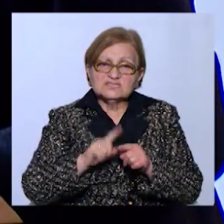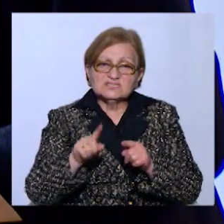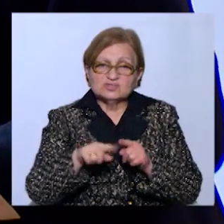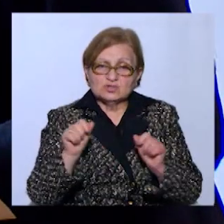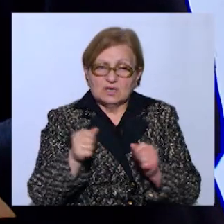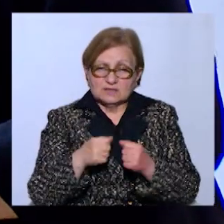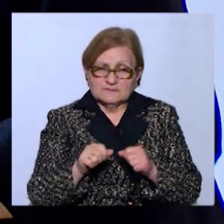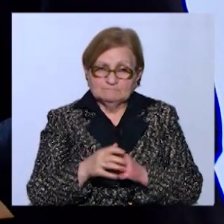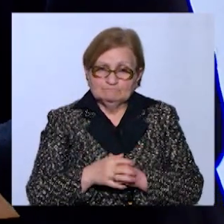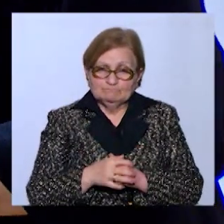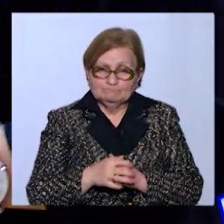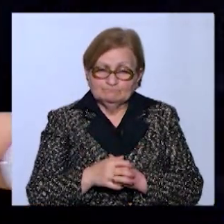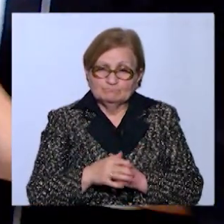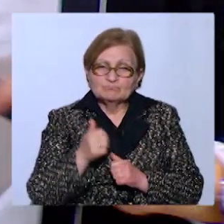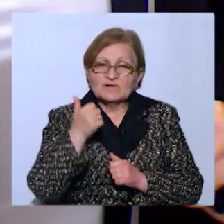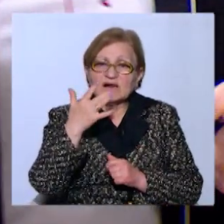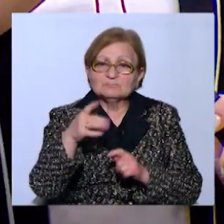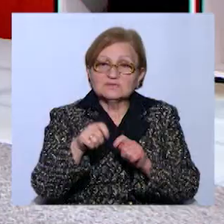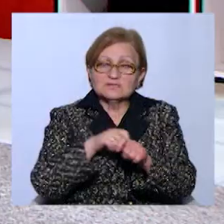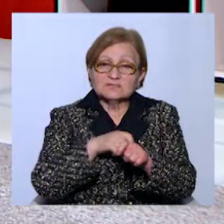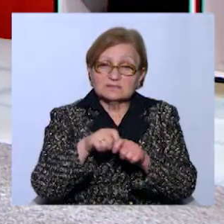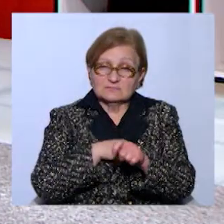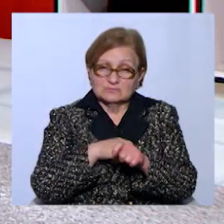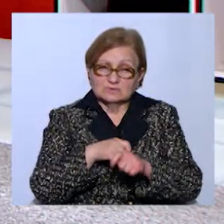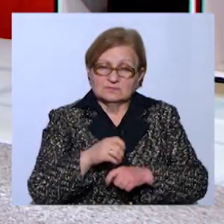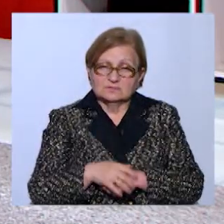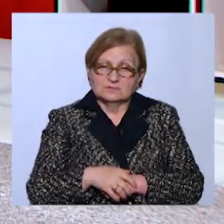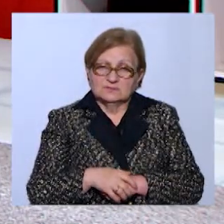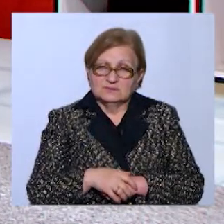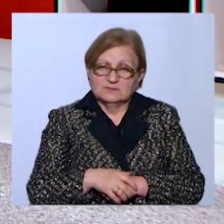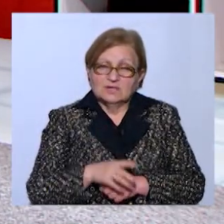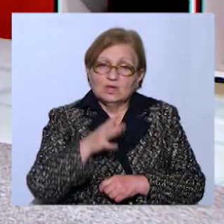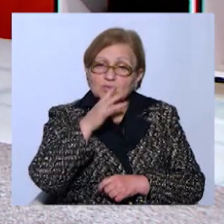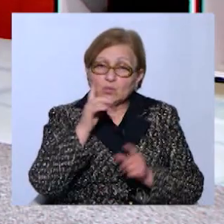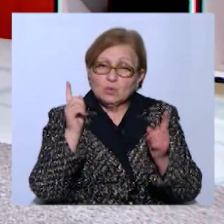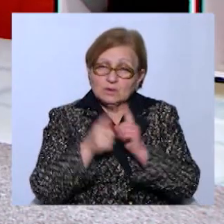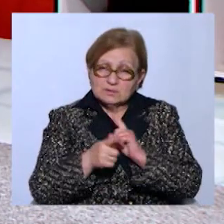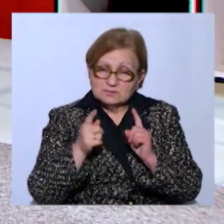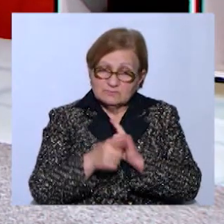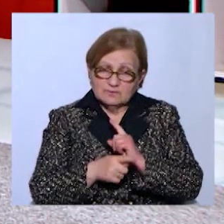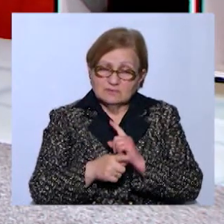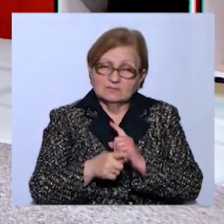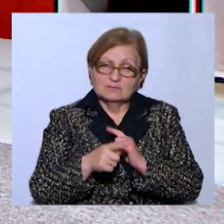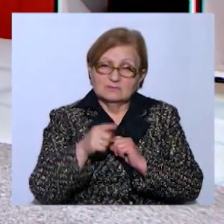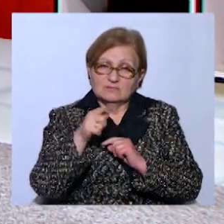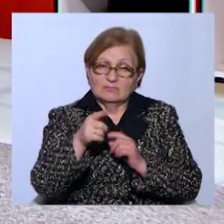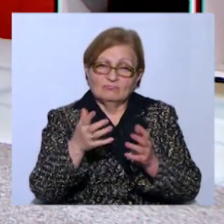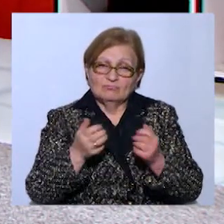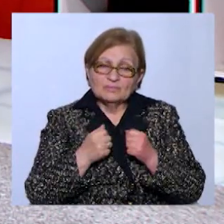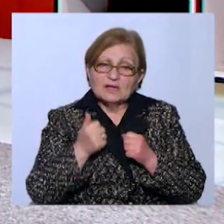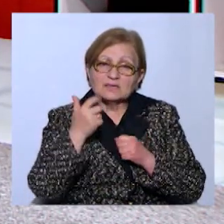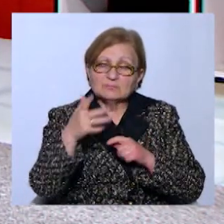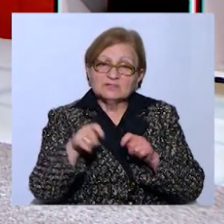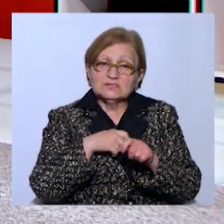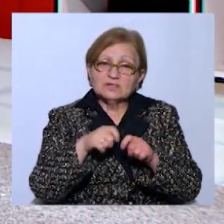სიჩქარე. ანუ რამდენ კილომეტრს გადის დროის ერთეულში? დრო იცვლება და შესაბამისად ვიღებულობთ რამდენი